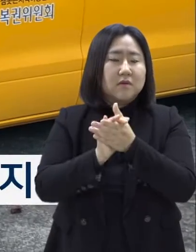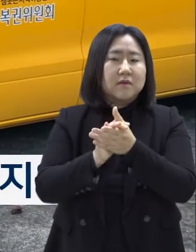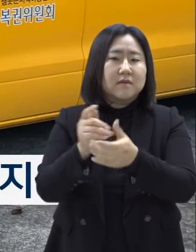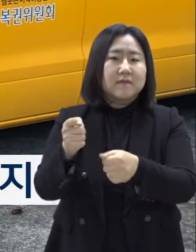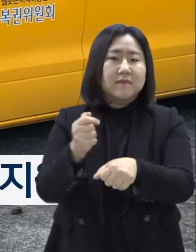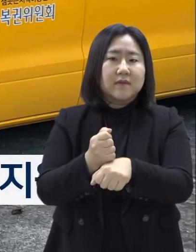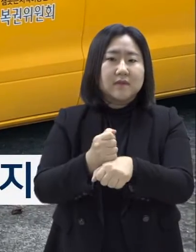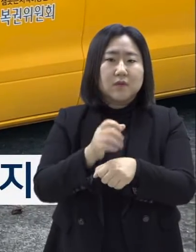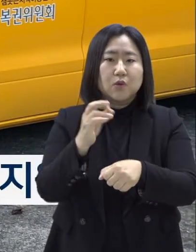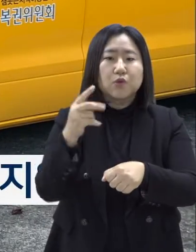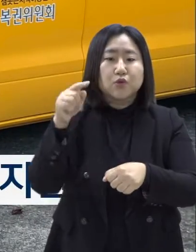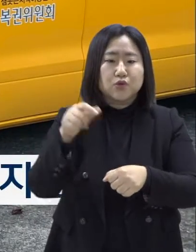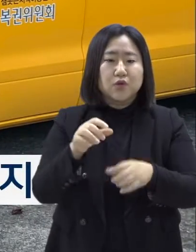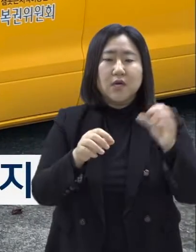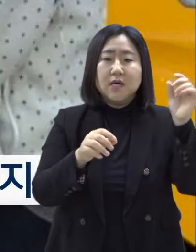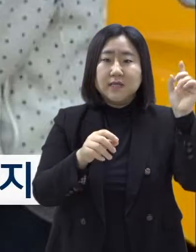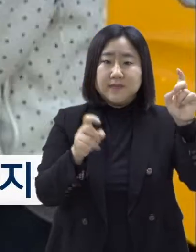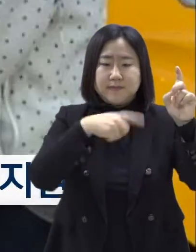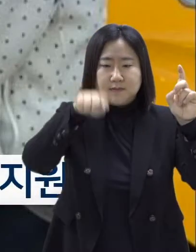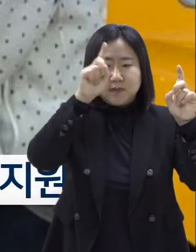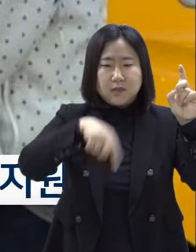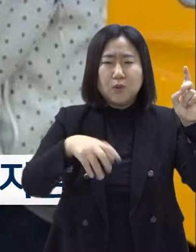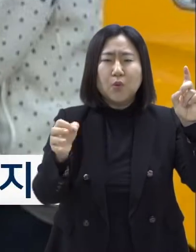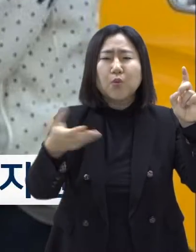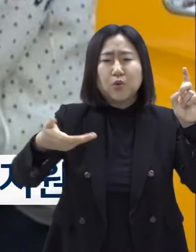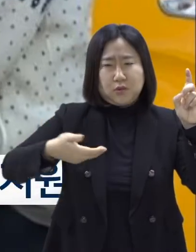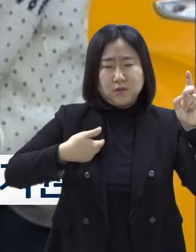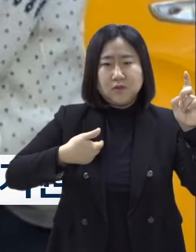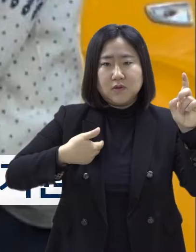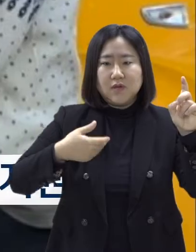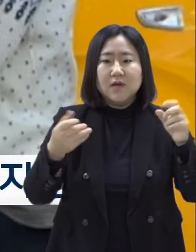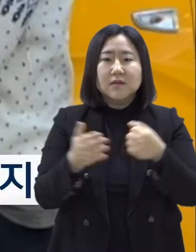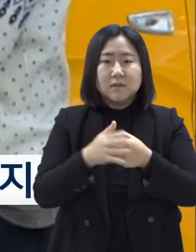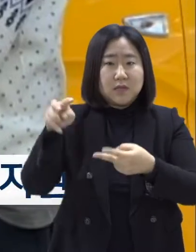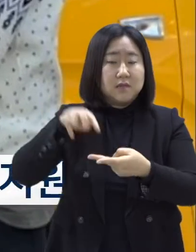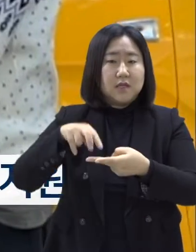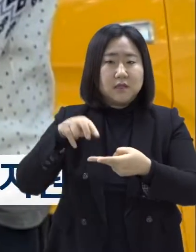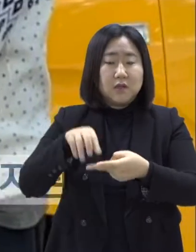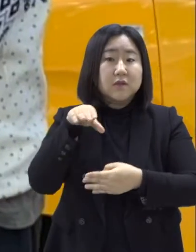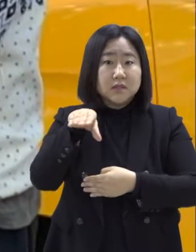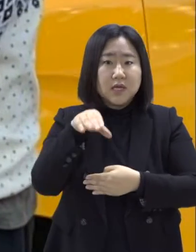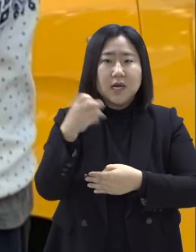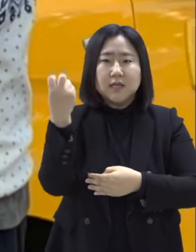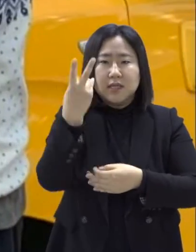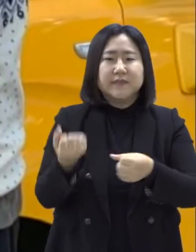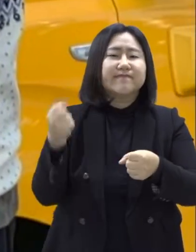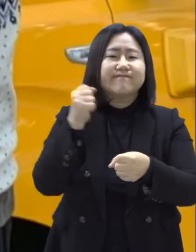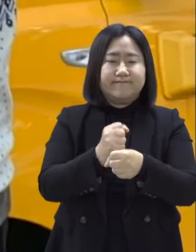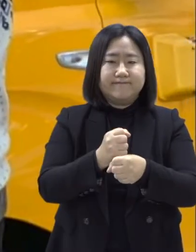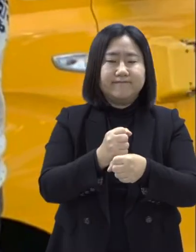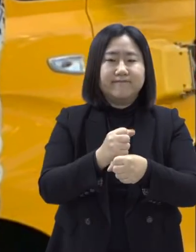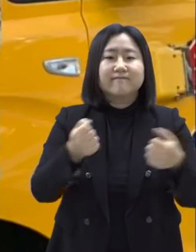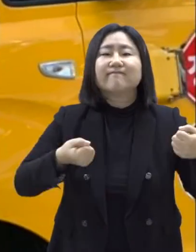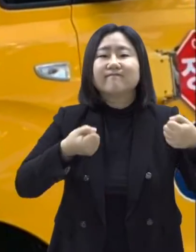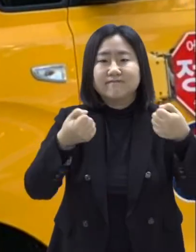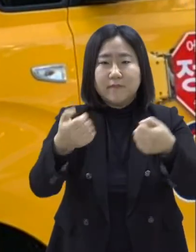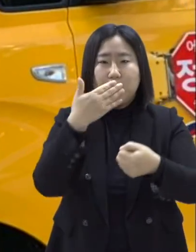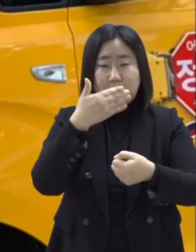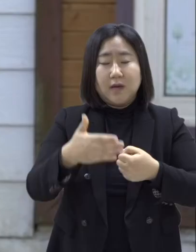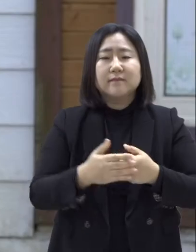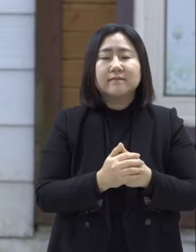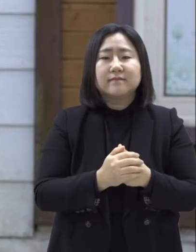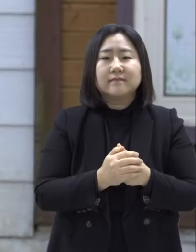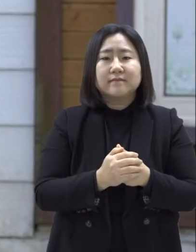축산업협동조합에서 요소수 10리터를 무상 지원해 지난 17일 해당 아동센터 통학 차량의 운행이 재개됐습니다.